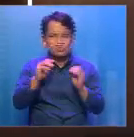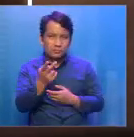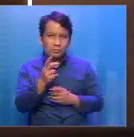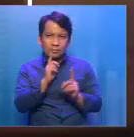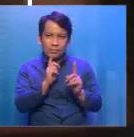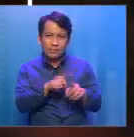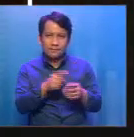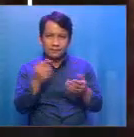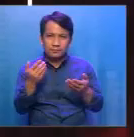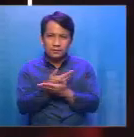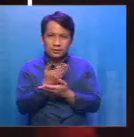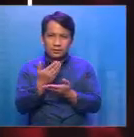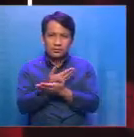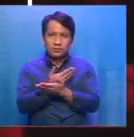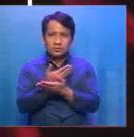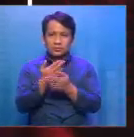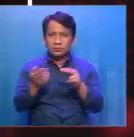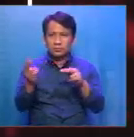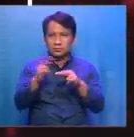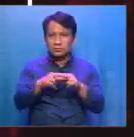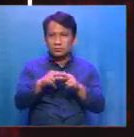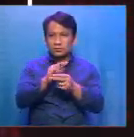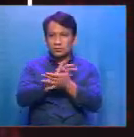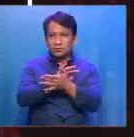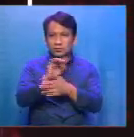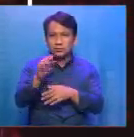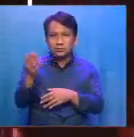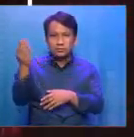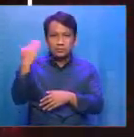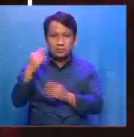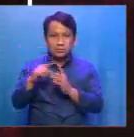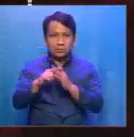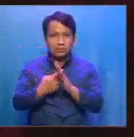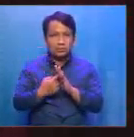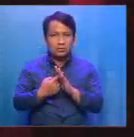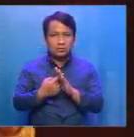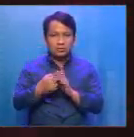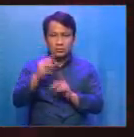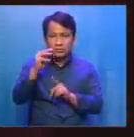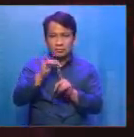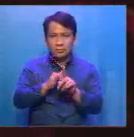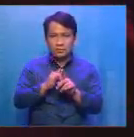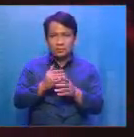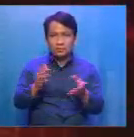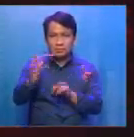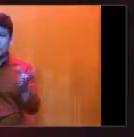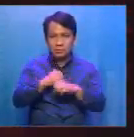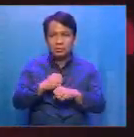i-report na bagong kaso ng COVID-19 sa Wuhan mula pa noong Mayo.